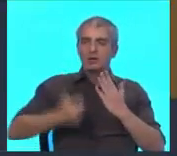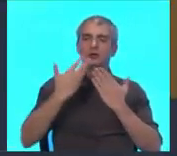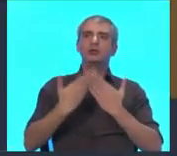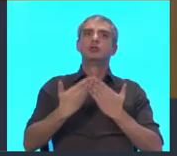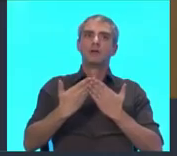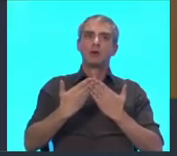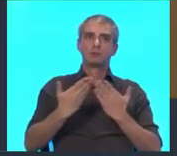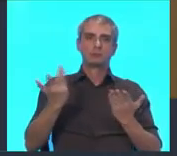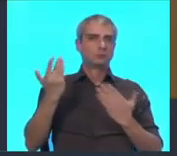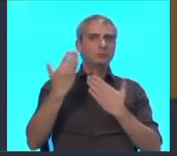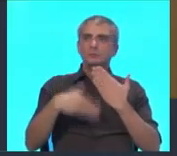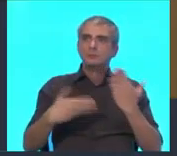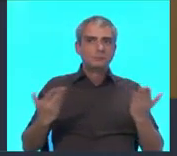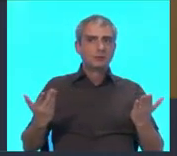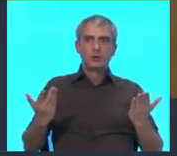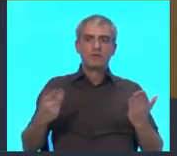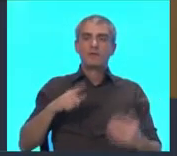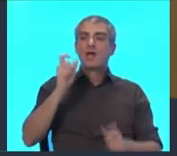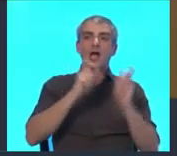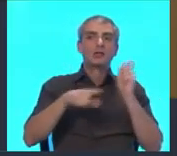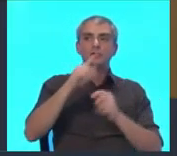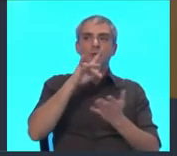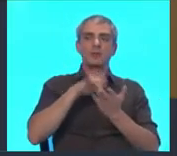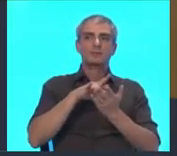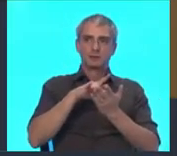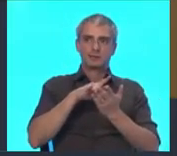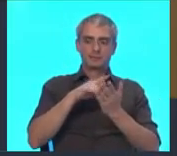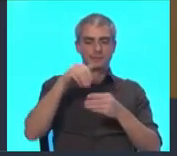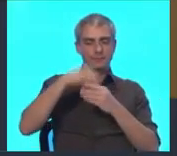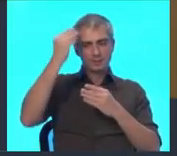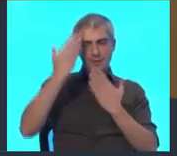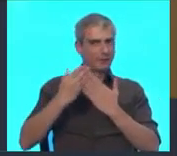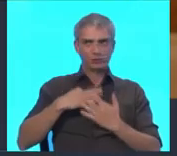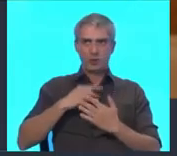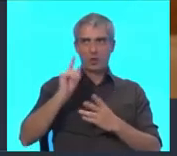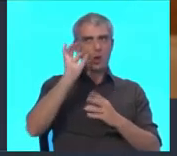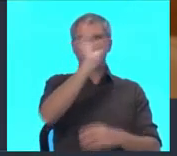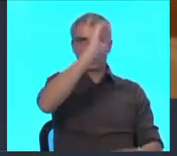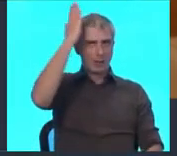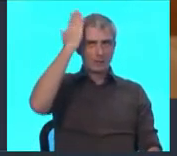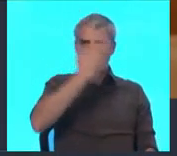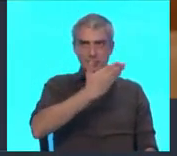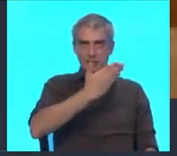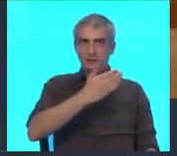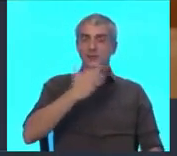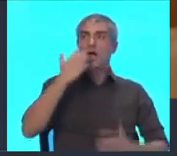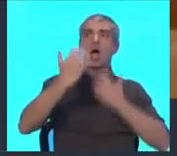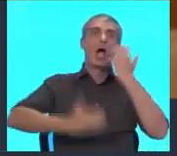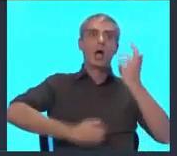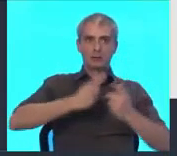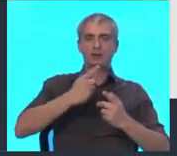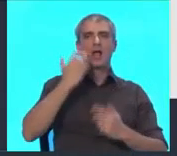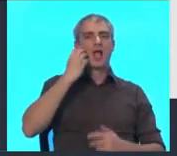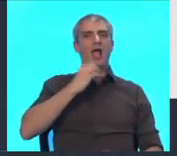בסופו של דבר, האנשים נמצאים בבתי המדרש שלנו, לא בבתי המדרש של בנט. שר הביטחון אביגדור ליברמן תקף את